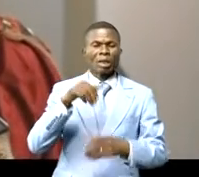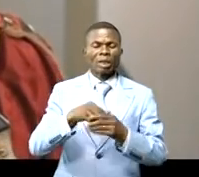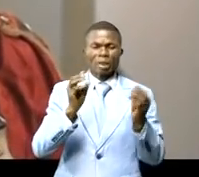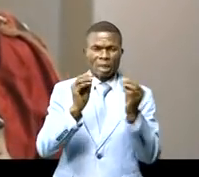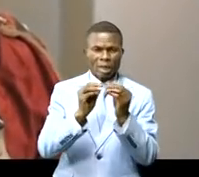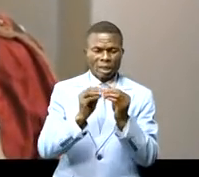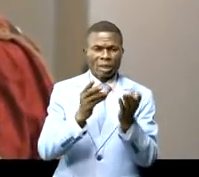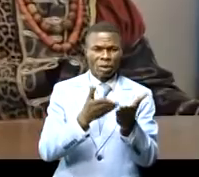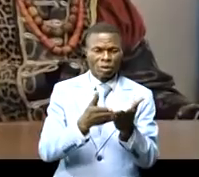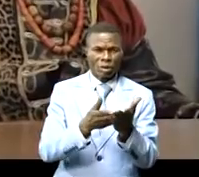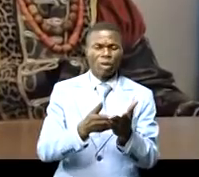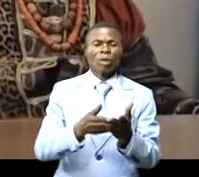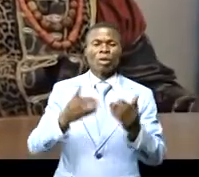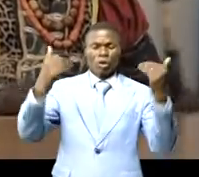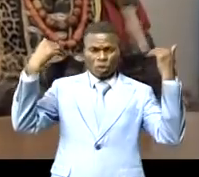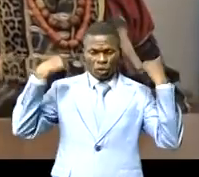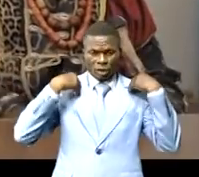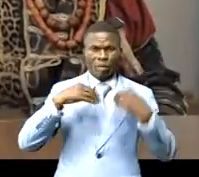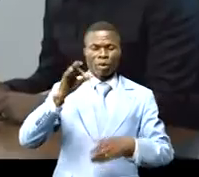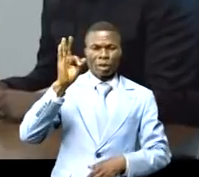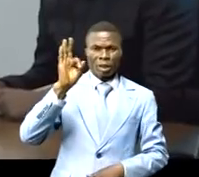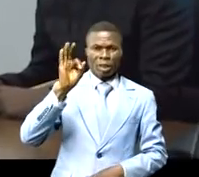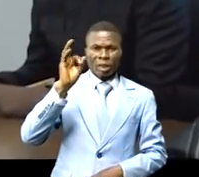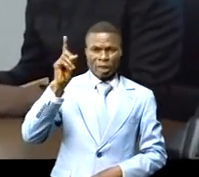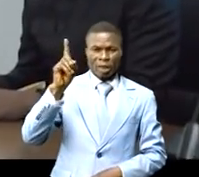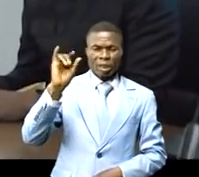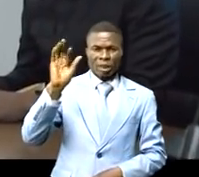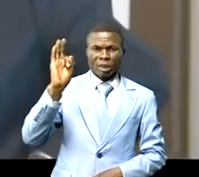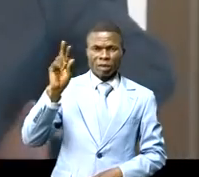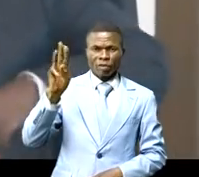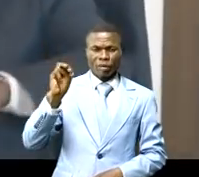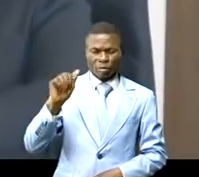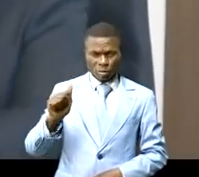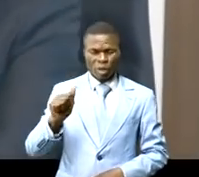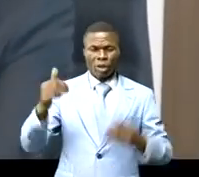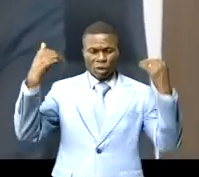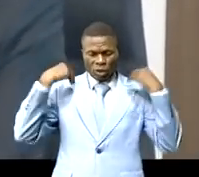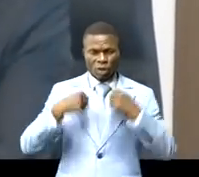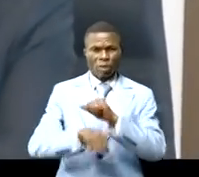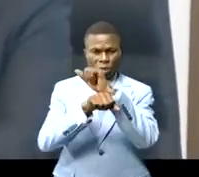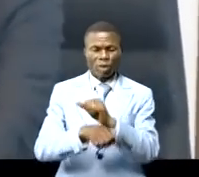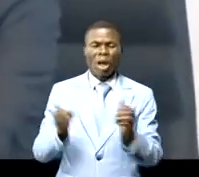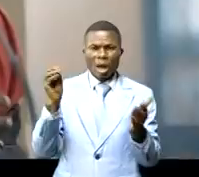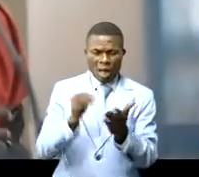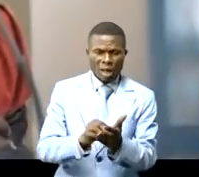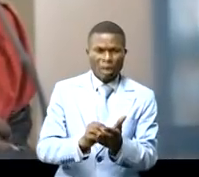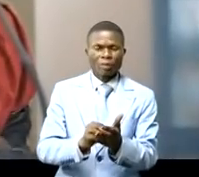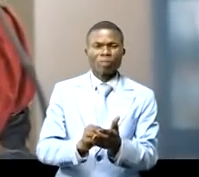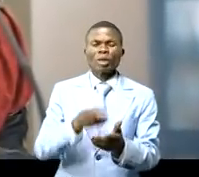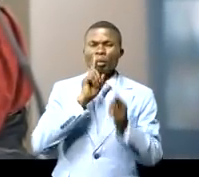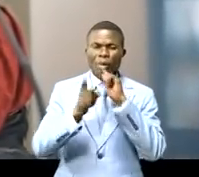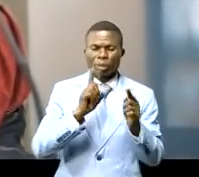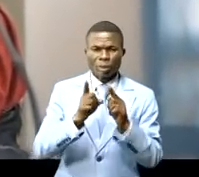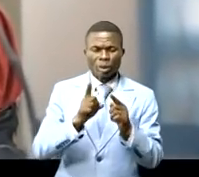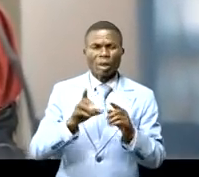consultations. Foumoudi Fema, président du Conseil supérieur des autorités traditionnelles et coutumières, y est revenu de nouveau au cours de l'entretien